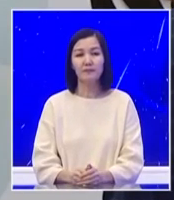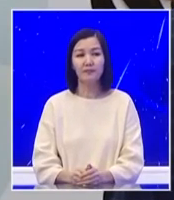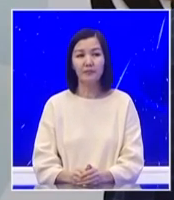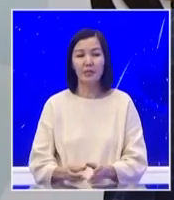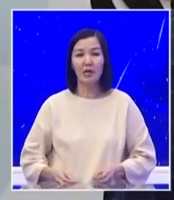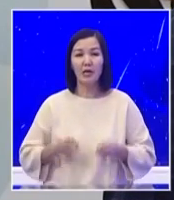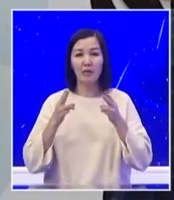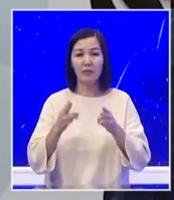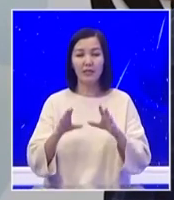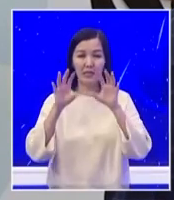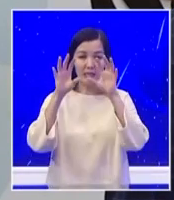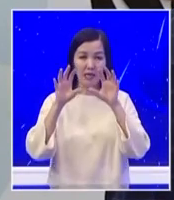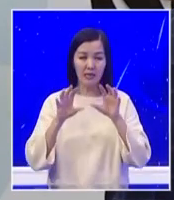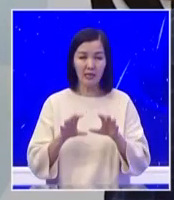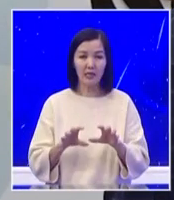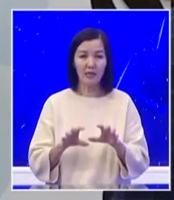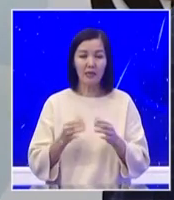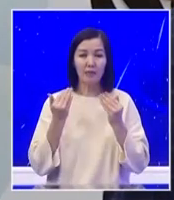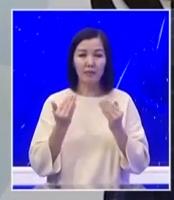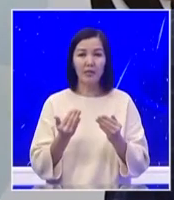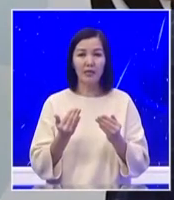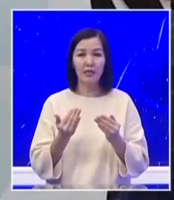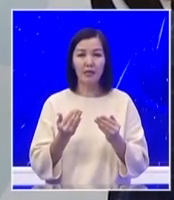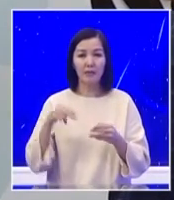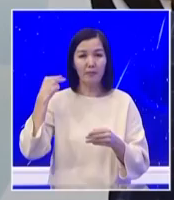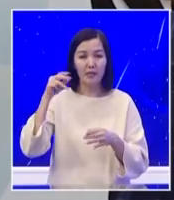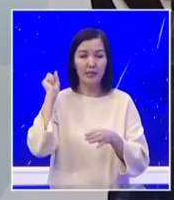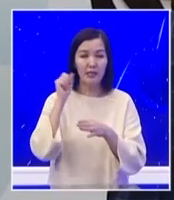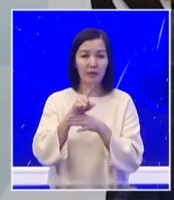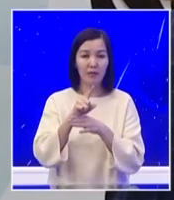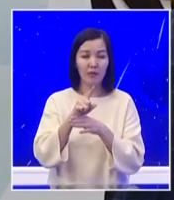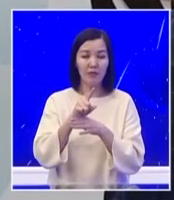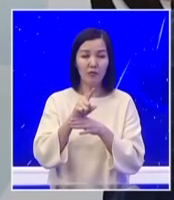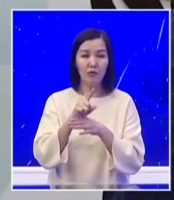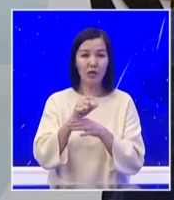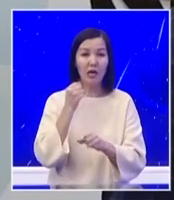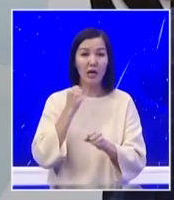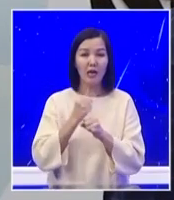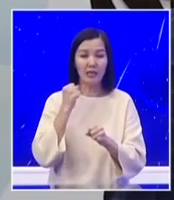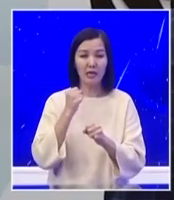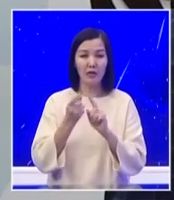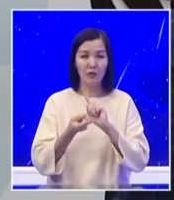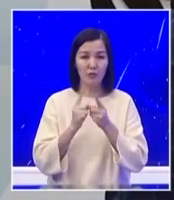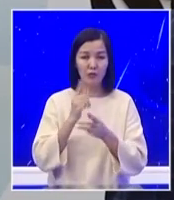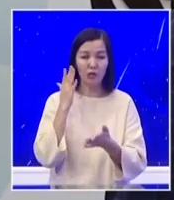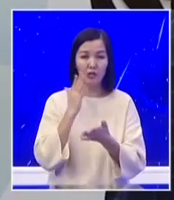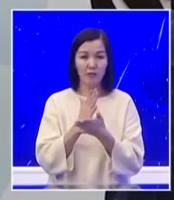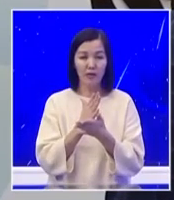Қылмыстық кодексінің биылғы да президент тапсырмасы бойынша қылмыстық кодекс қатаңдатылып, егер де